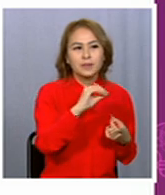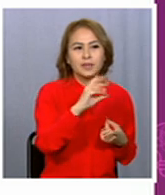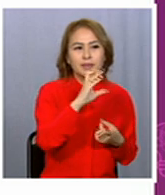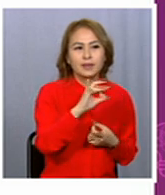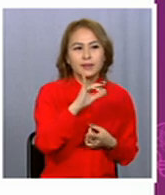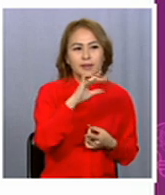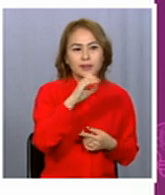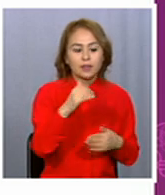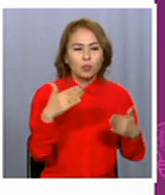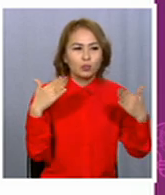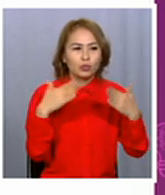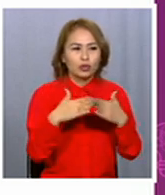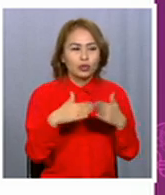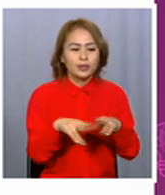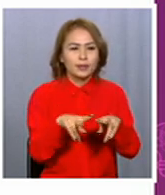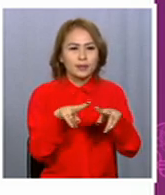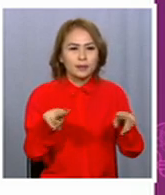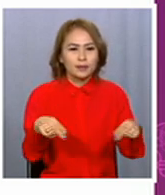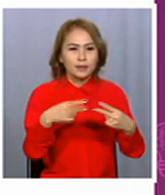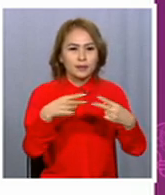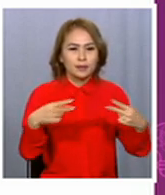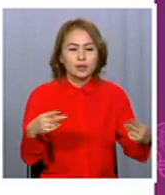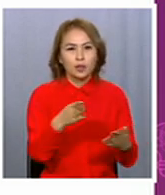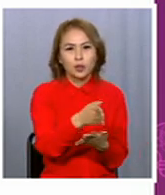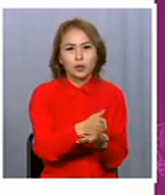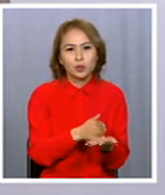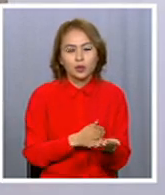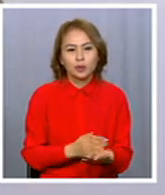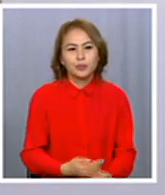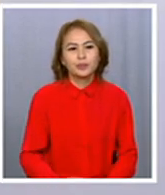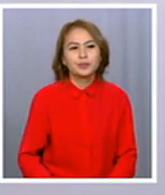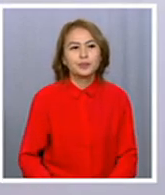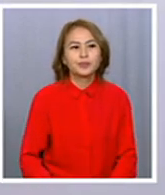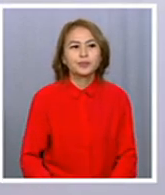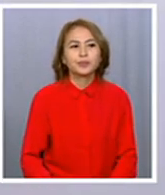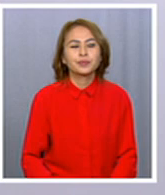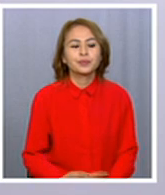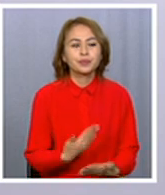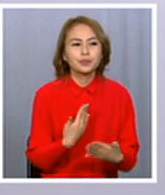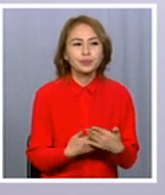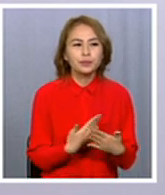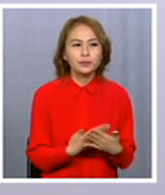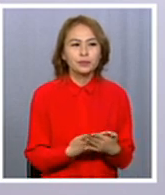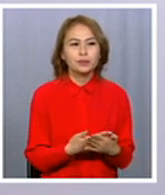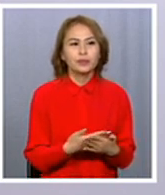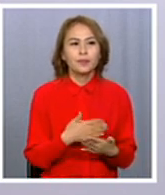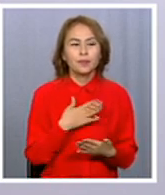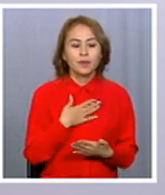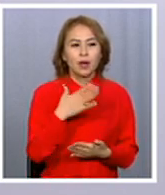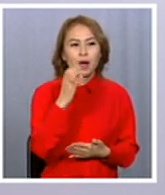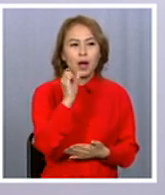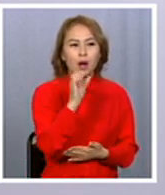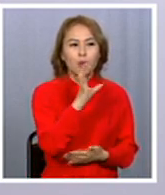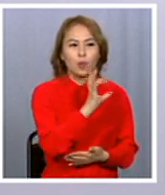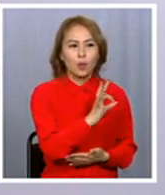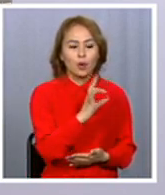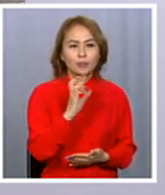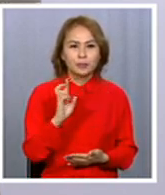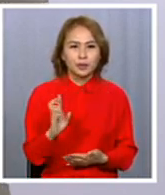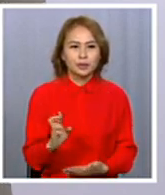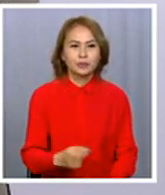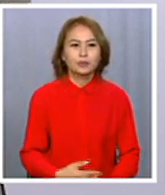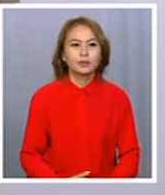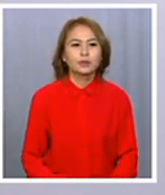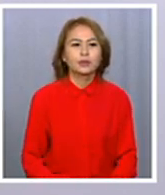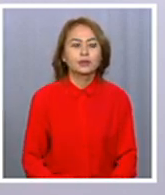бұрышты теңдей екіге қиюшы сәуле екен. Мысал қарастырайық. Бізге АОБ бұрышы